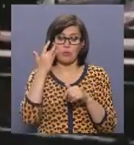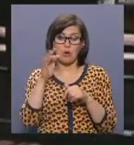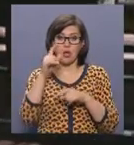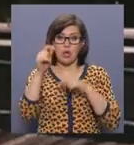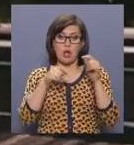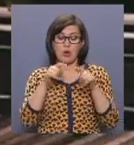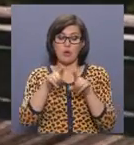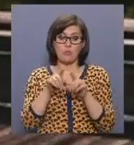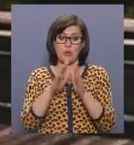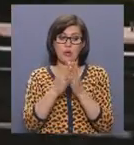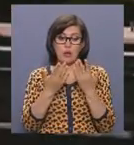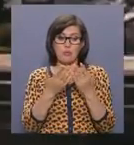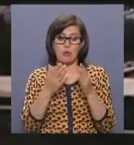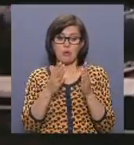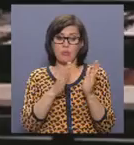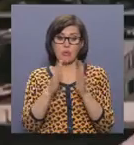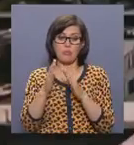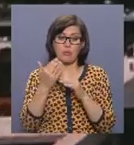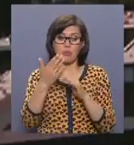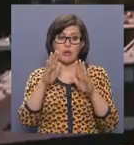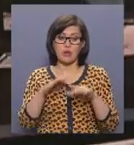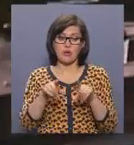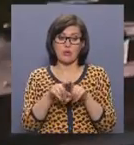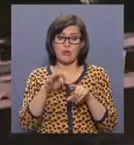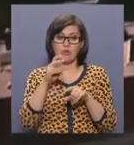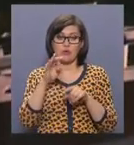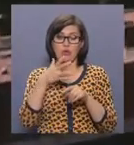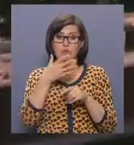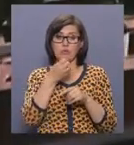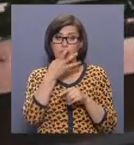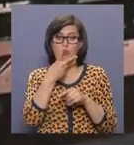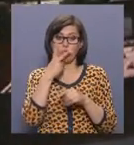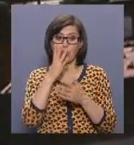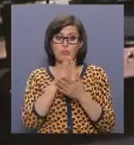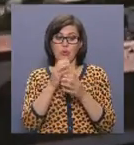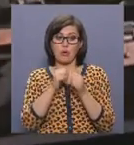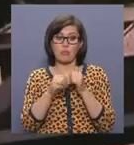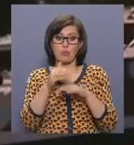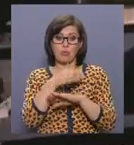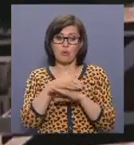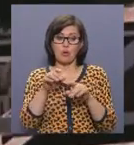конгресс кітапханасында. Бұл жерден Вашингтон жақсы көрінет.